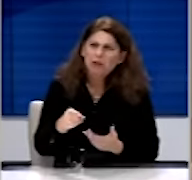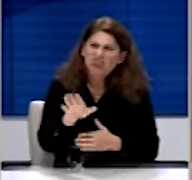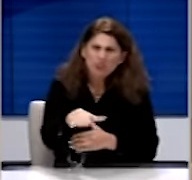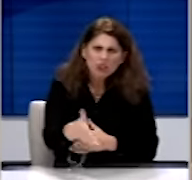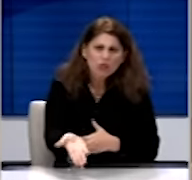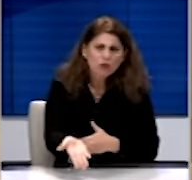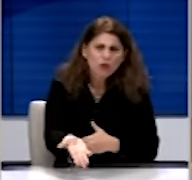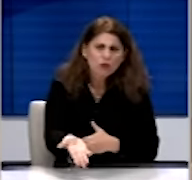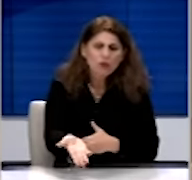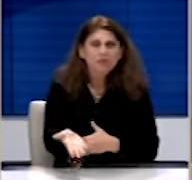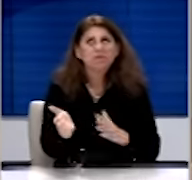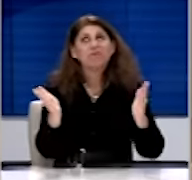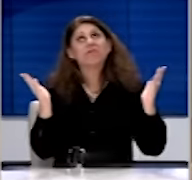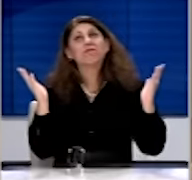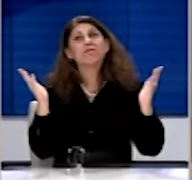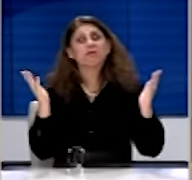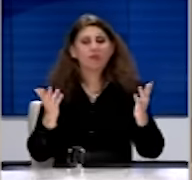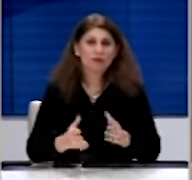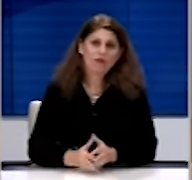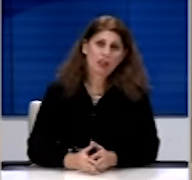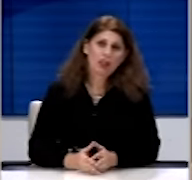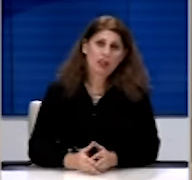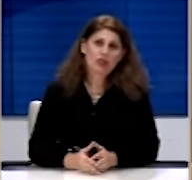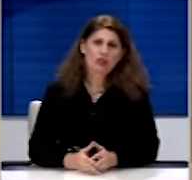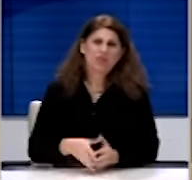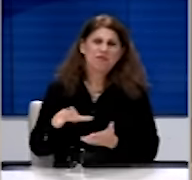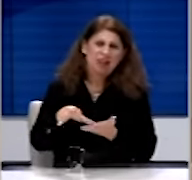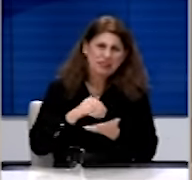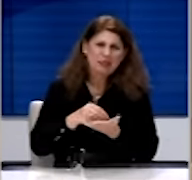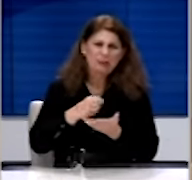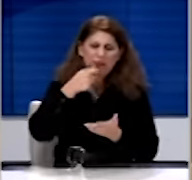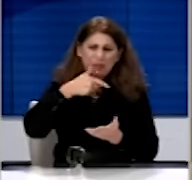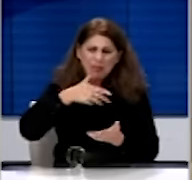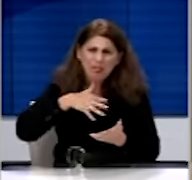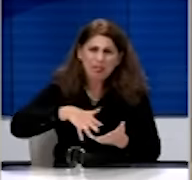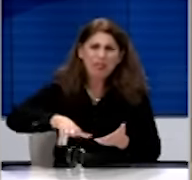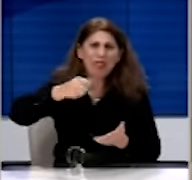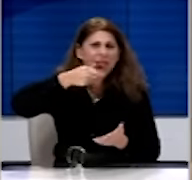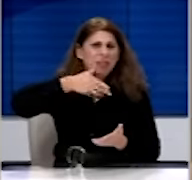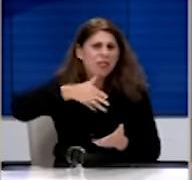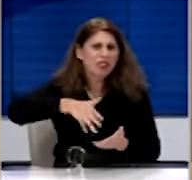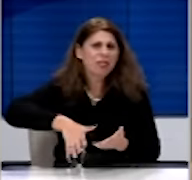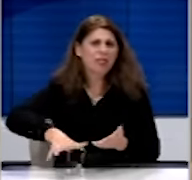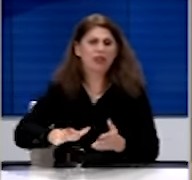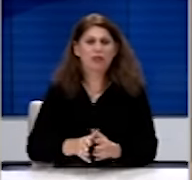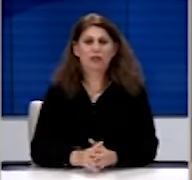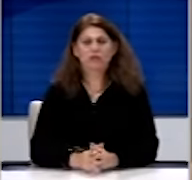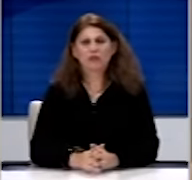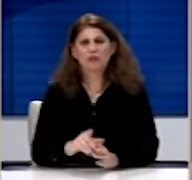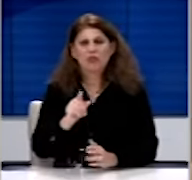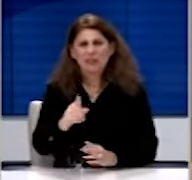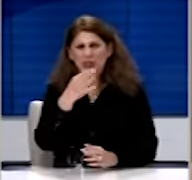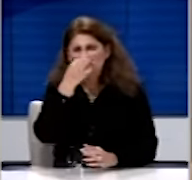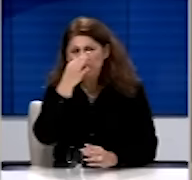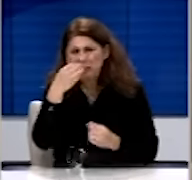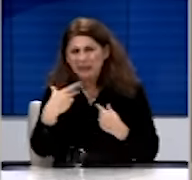ξεπεσμός. Έλεος. Μαζέψτε λίγο τα σάλια που σας τρέχουν, να το πω έτσι απλά, για αυτή τη